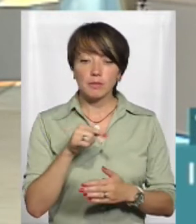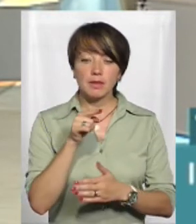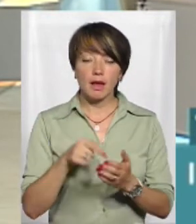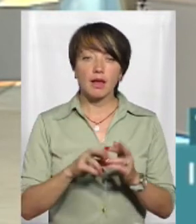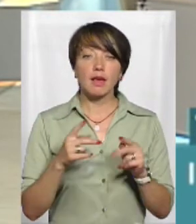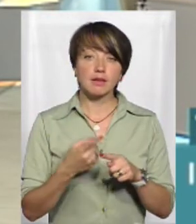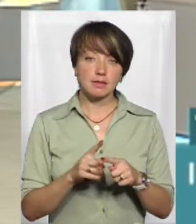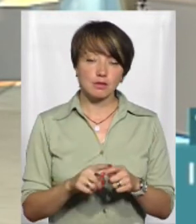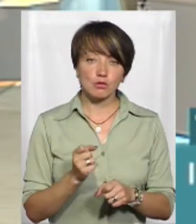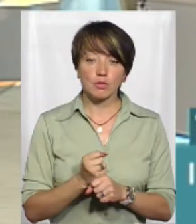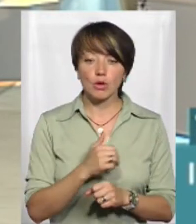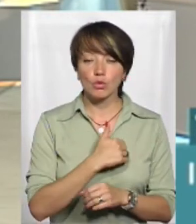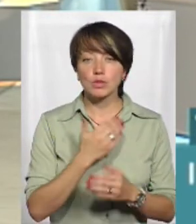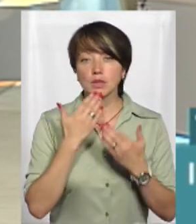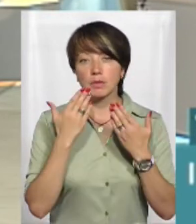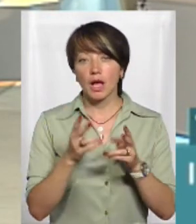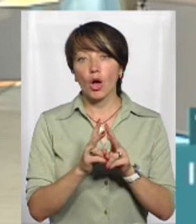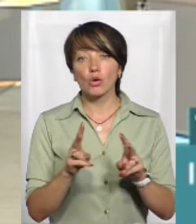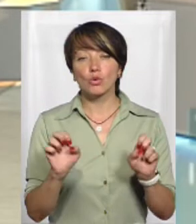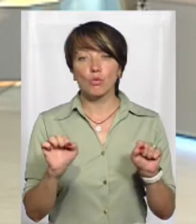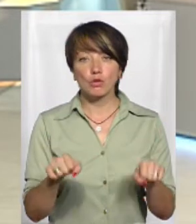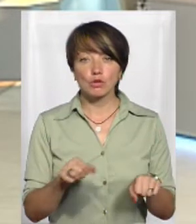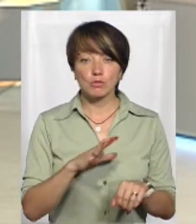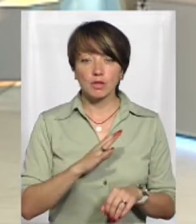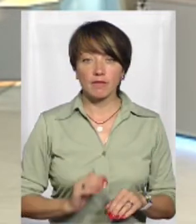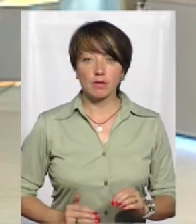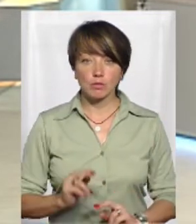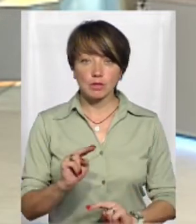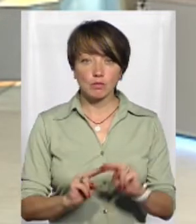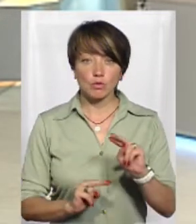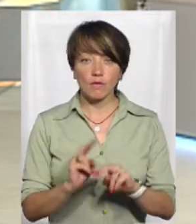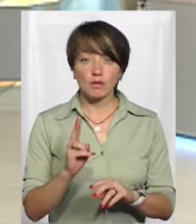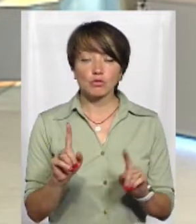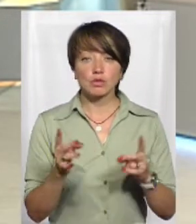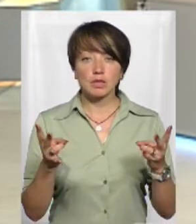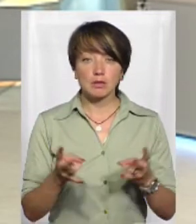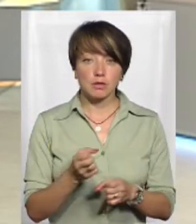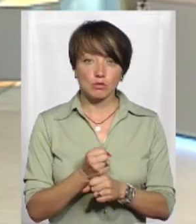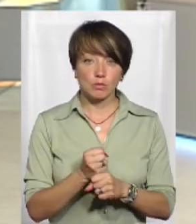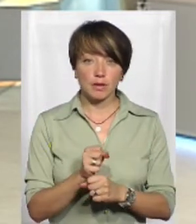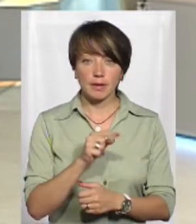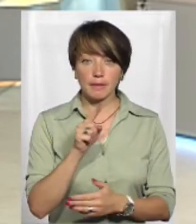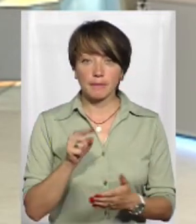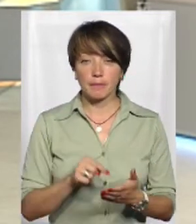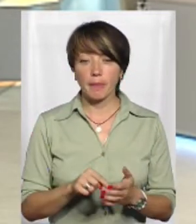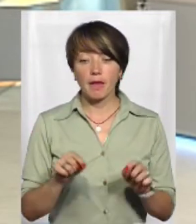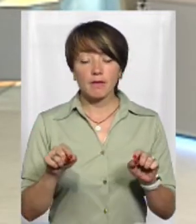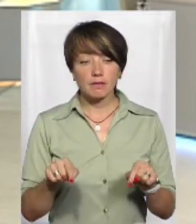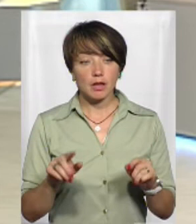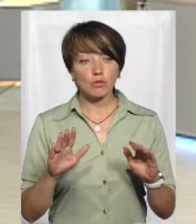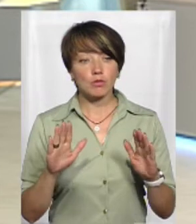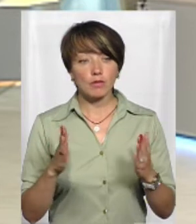хочу вас запитати, пане Антоне, хто може стати забудовником? Що для цього треба зробити? Ну, в даному